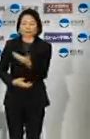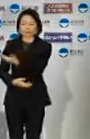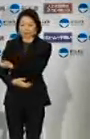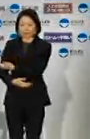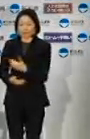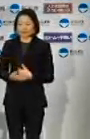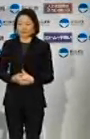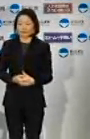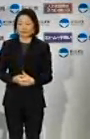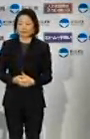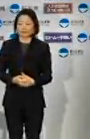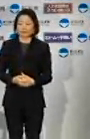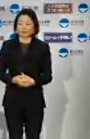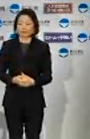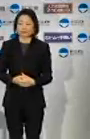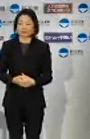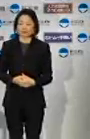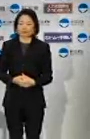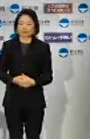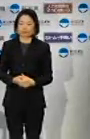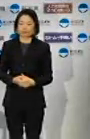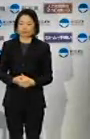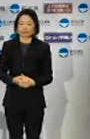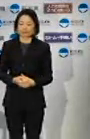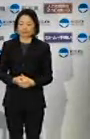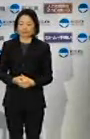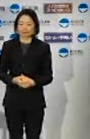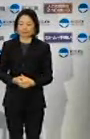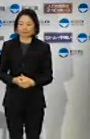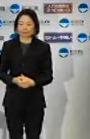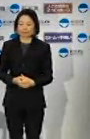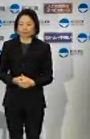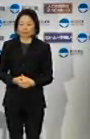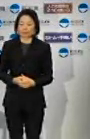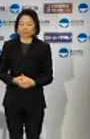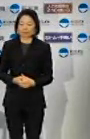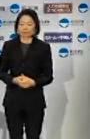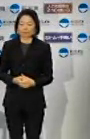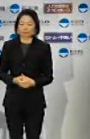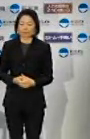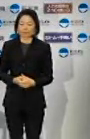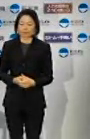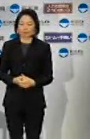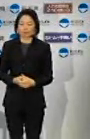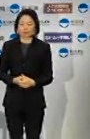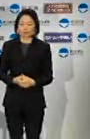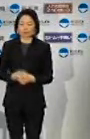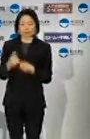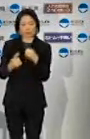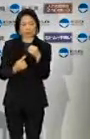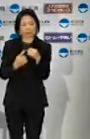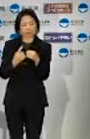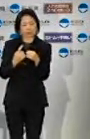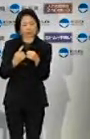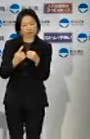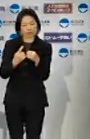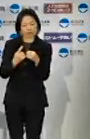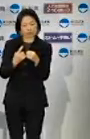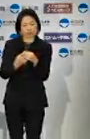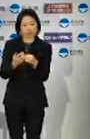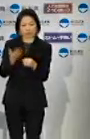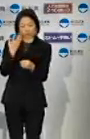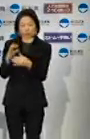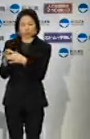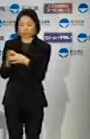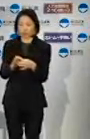はい、ありがとうございます。はい、新潟日報の長尾です。ですね、ちょっと1年以上議論続いてますけ